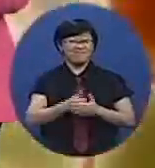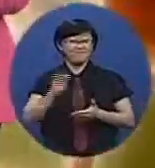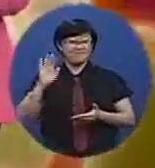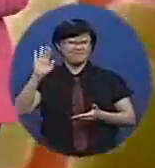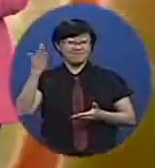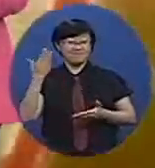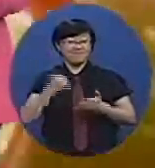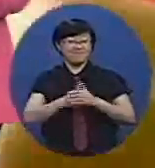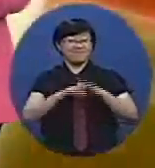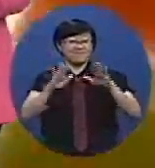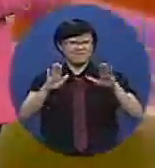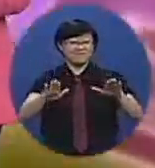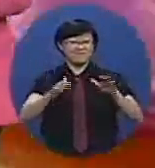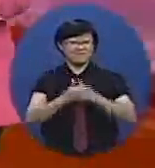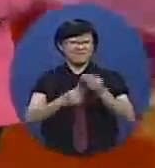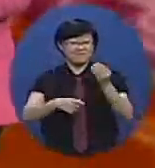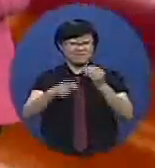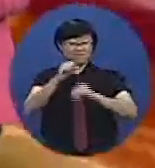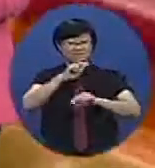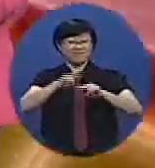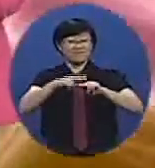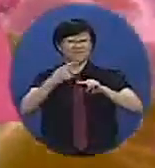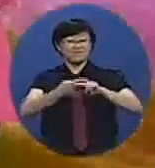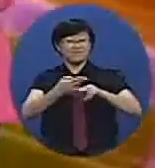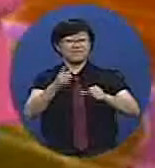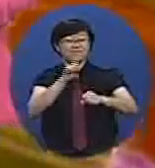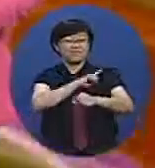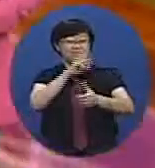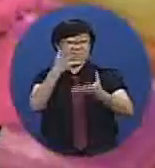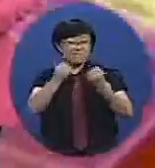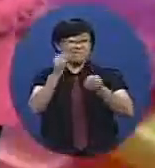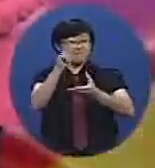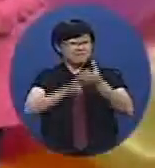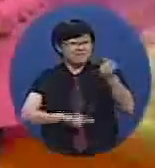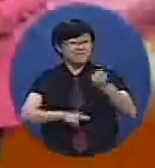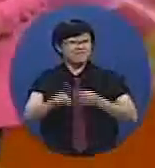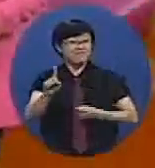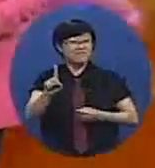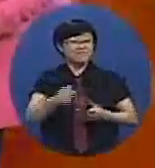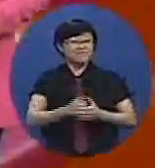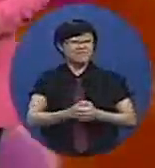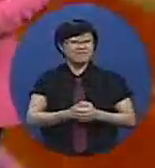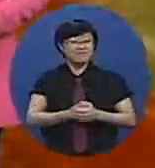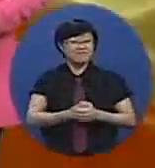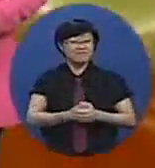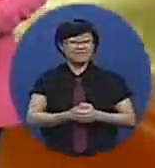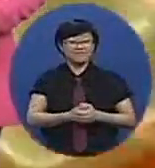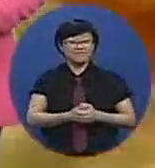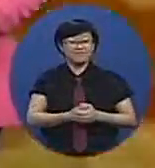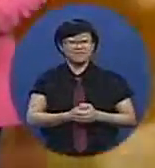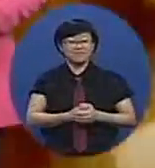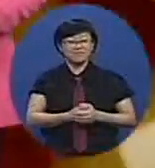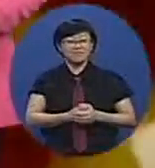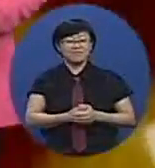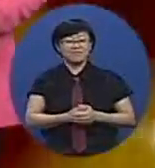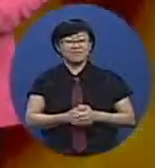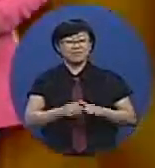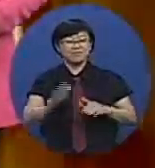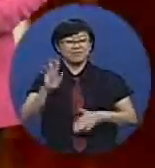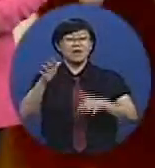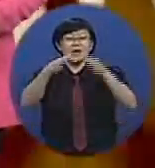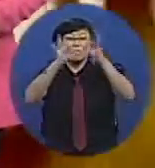요즘 올해 그 추석 상품으로 어떤 게 제일 많이 나가고 있나요? 추석 상품은 뭐 네. 안 많게도